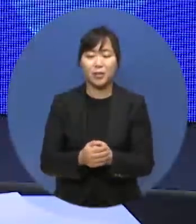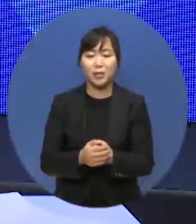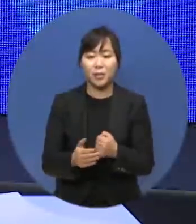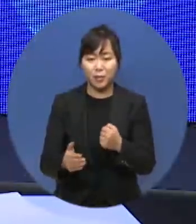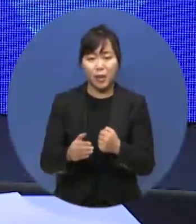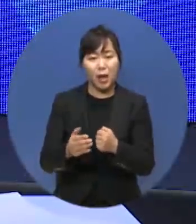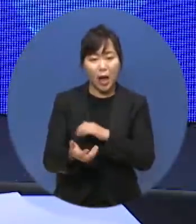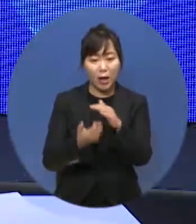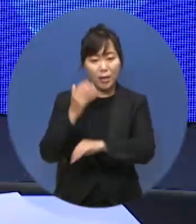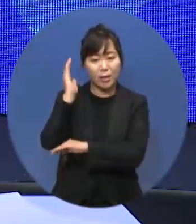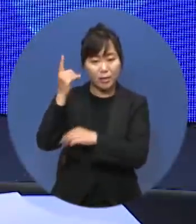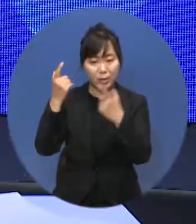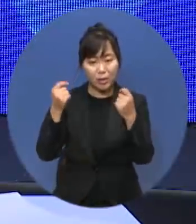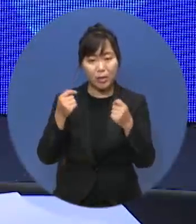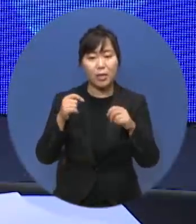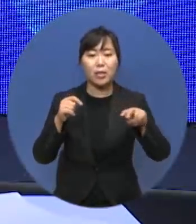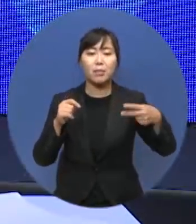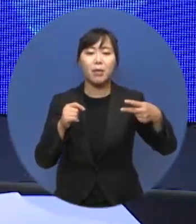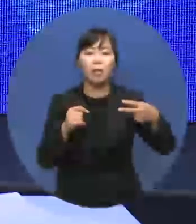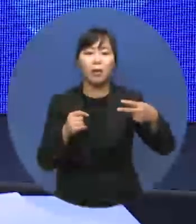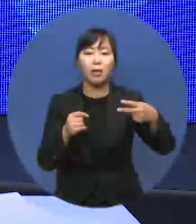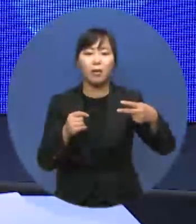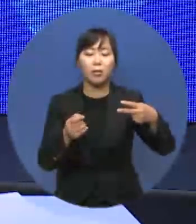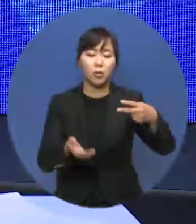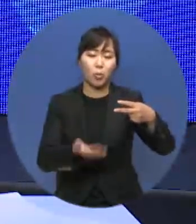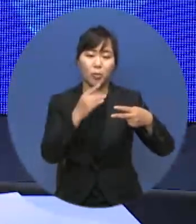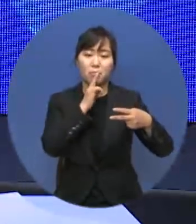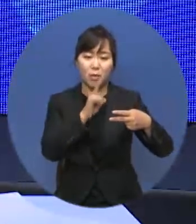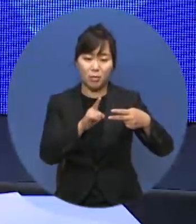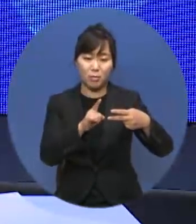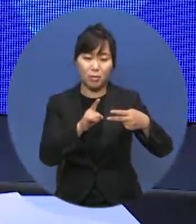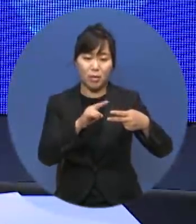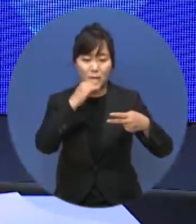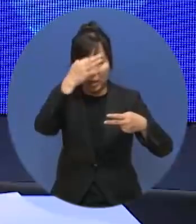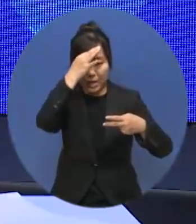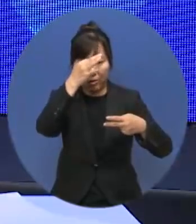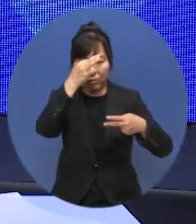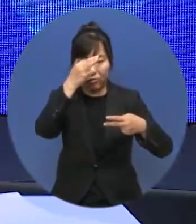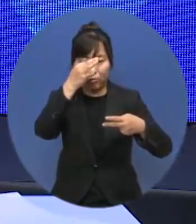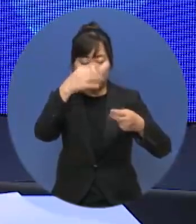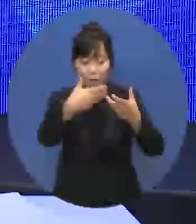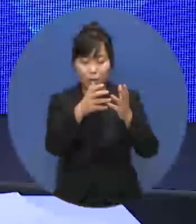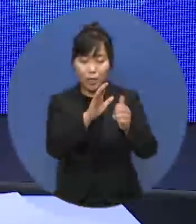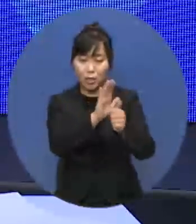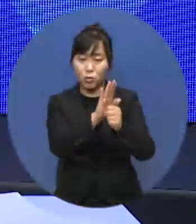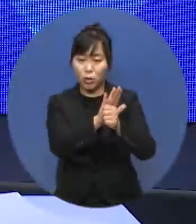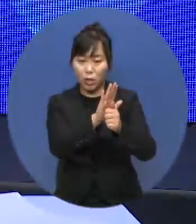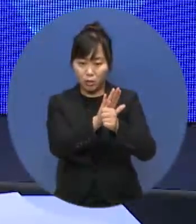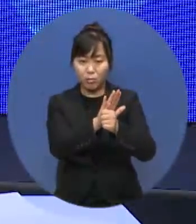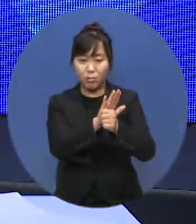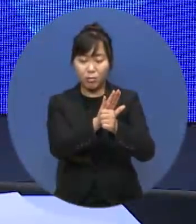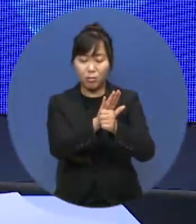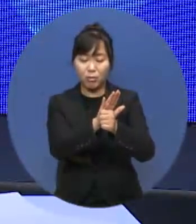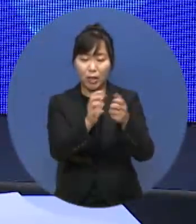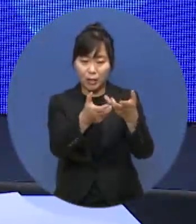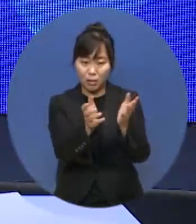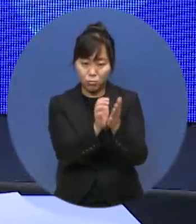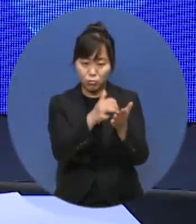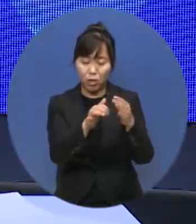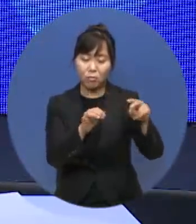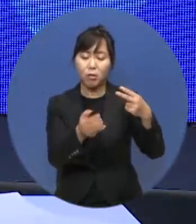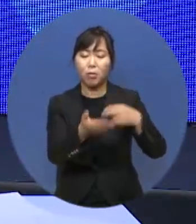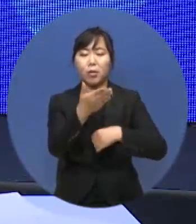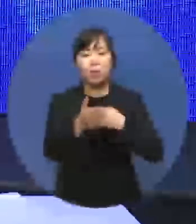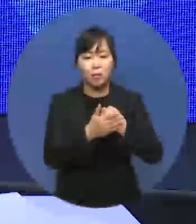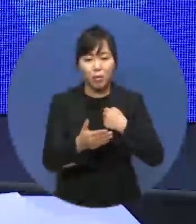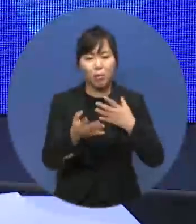때문에 앞에서도 나왔지만 200여 개가 넘는다고 합니다. 문화체육관광부에서 지원을 하는 장애인 예술 관련 단체가 그렇기 때문에